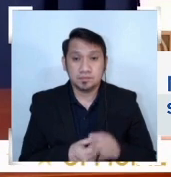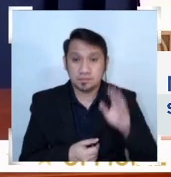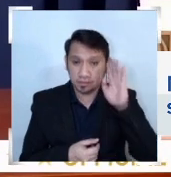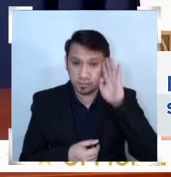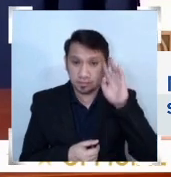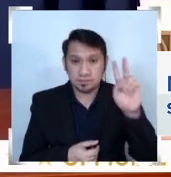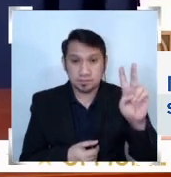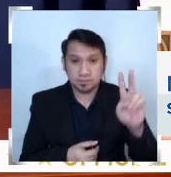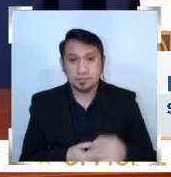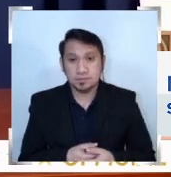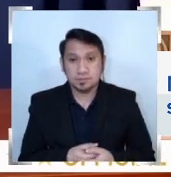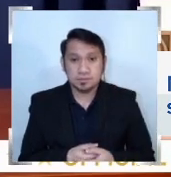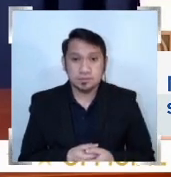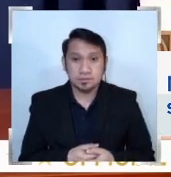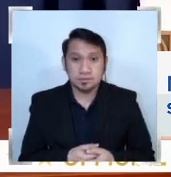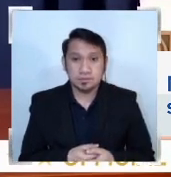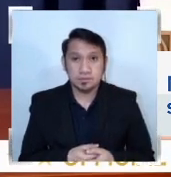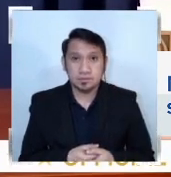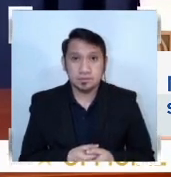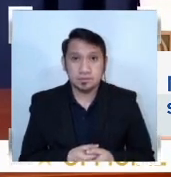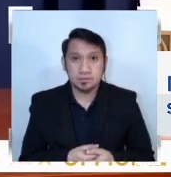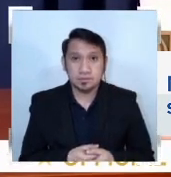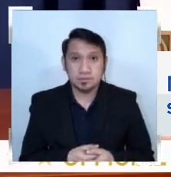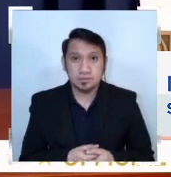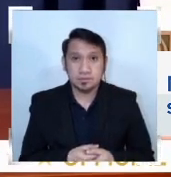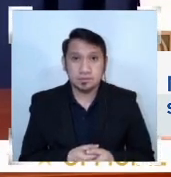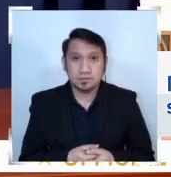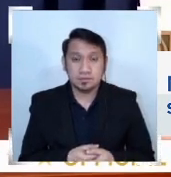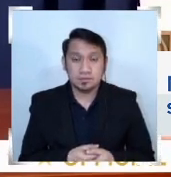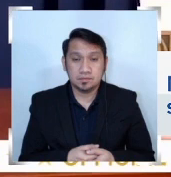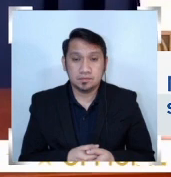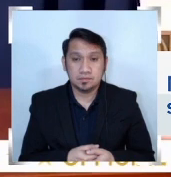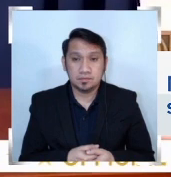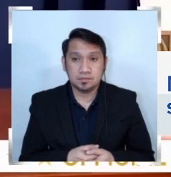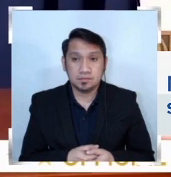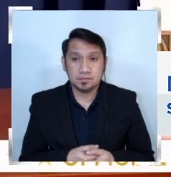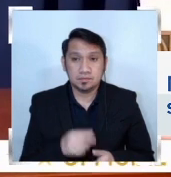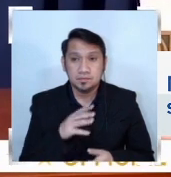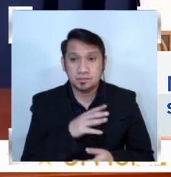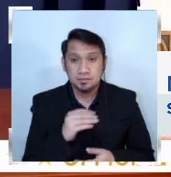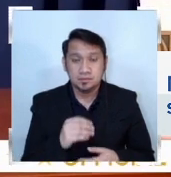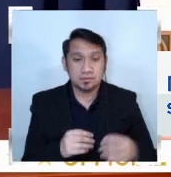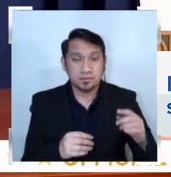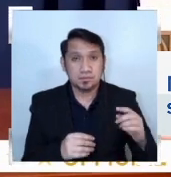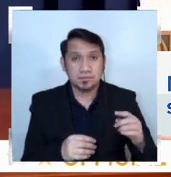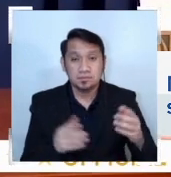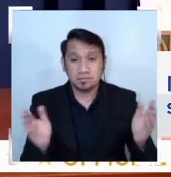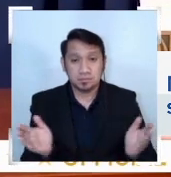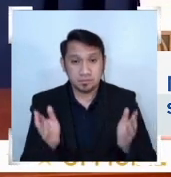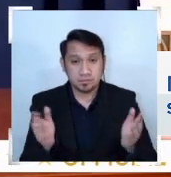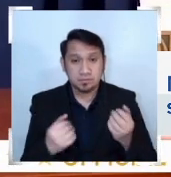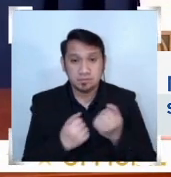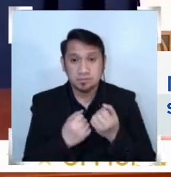Ferdinand Marcos sa kanyang pangunguna. At patuloy na pangunguna. Kinikayad din niya ang mga taga-suporta